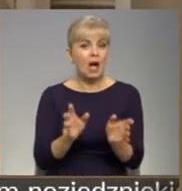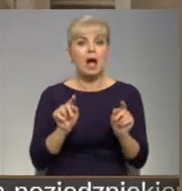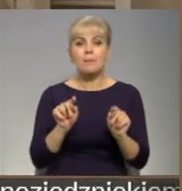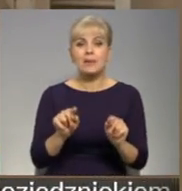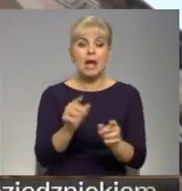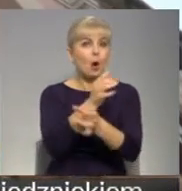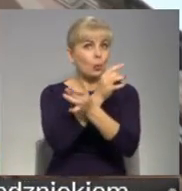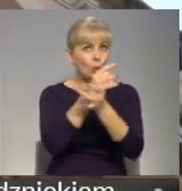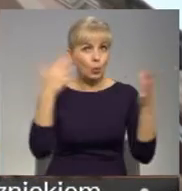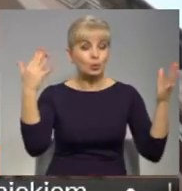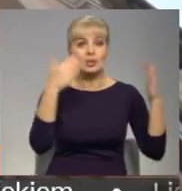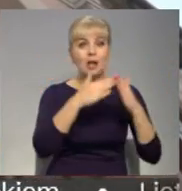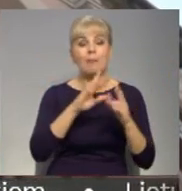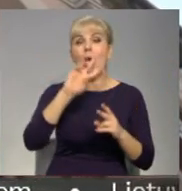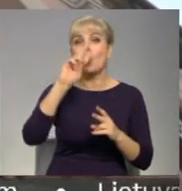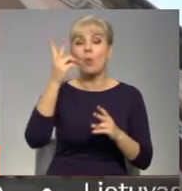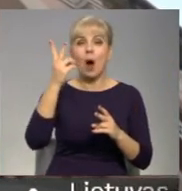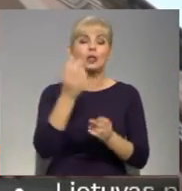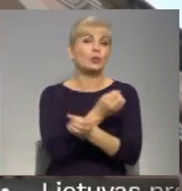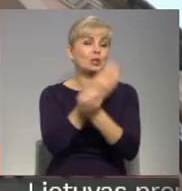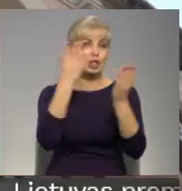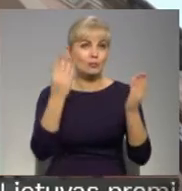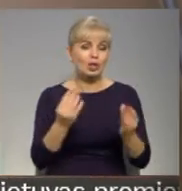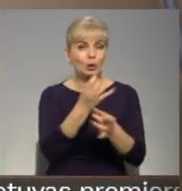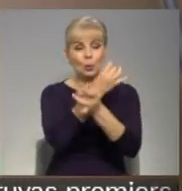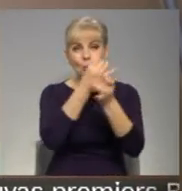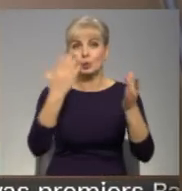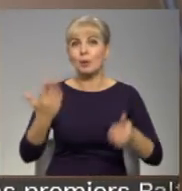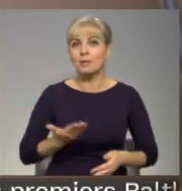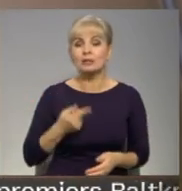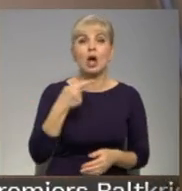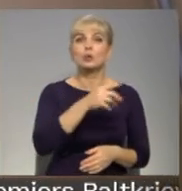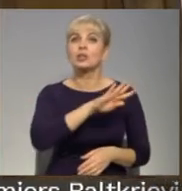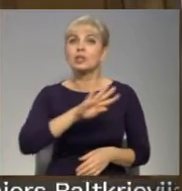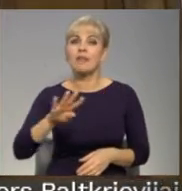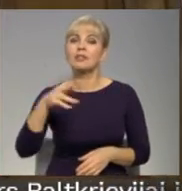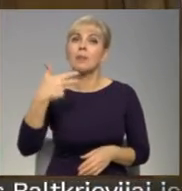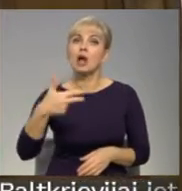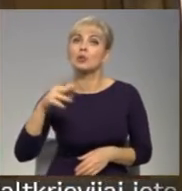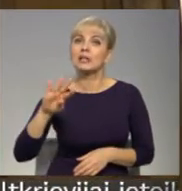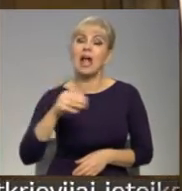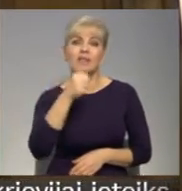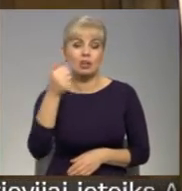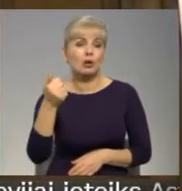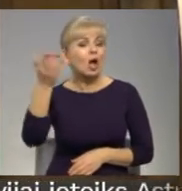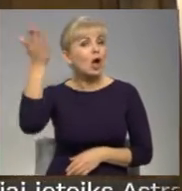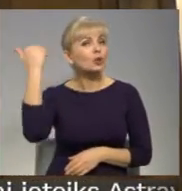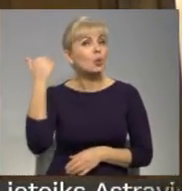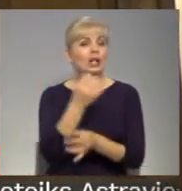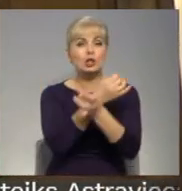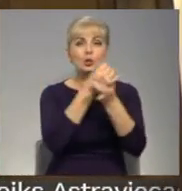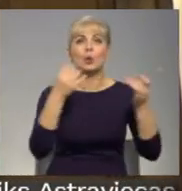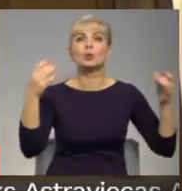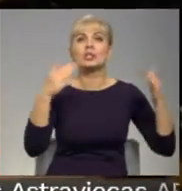šis kultūras nams. Savu otro dzimšanas dienu kultūras iestādi piedzīvoja 1989. Gadā. Tolaik kultūras nams